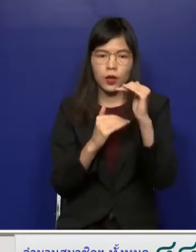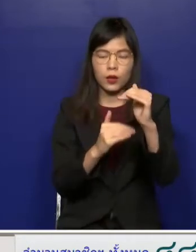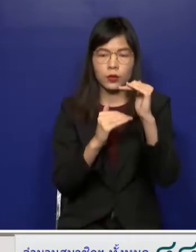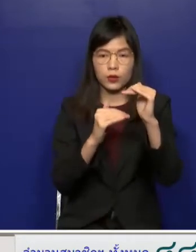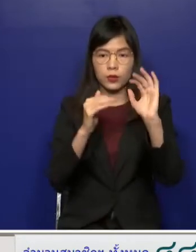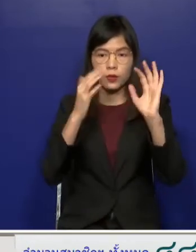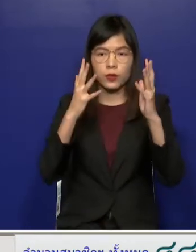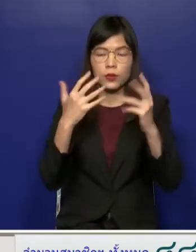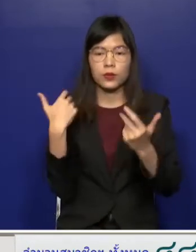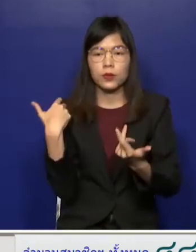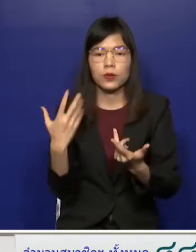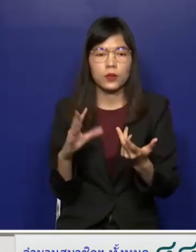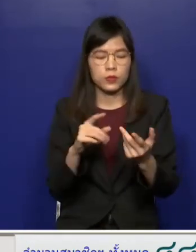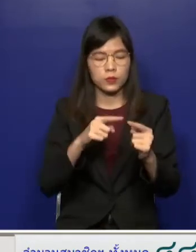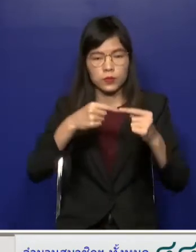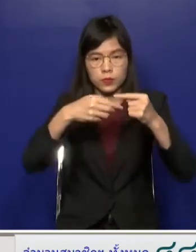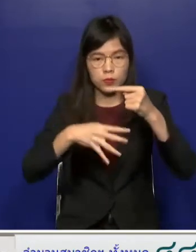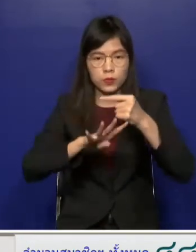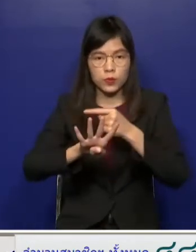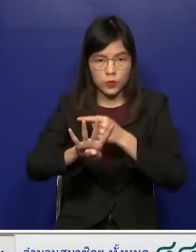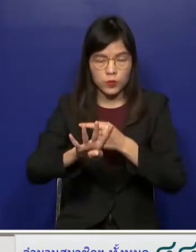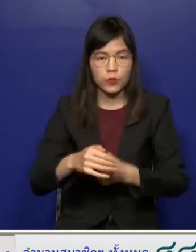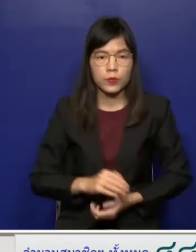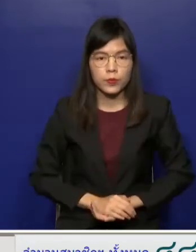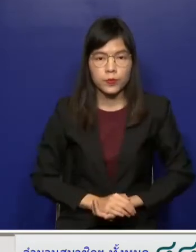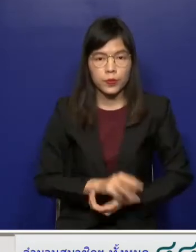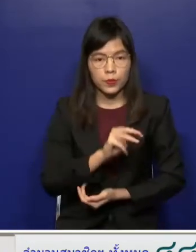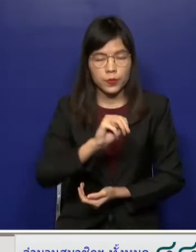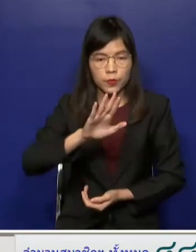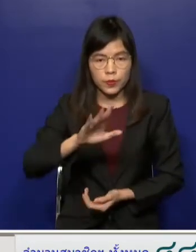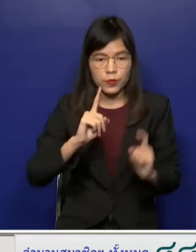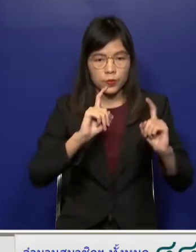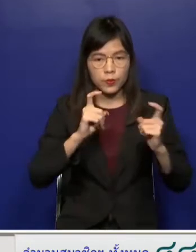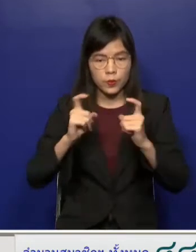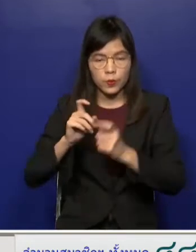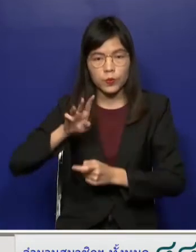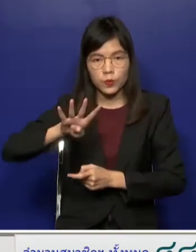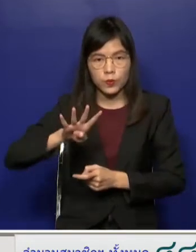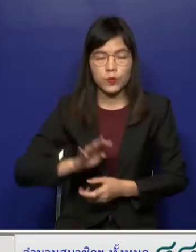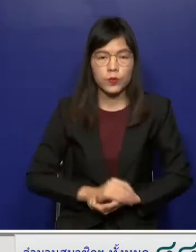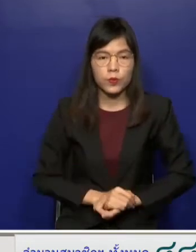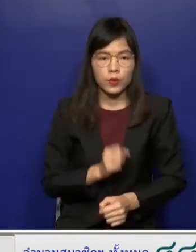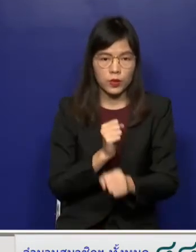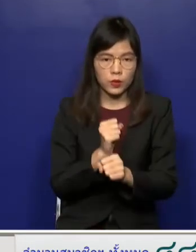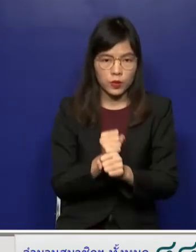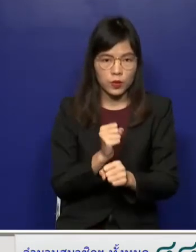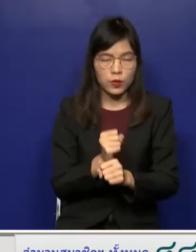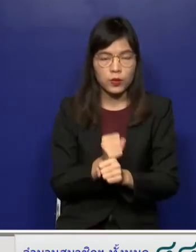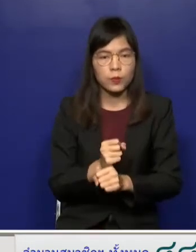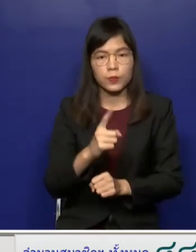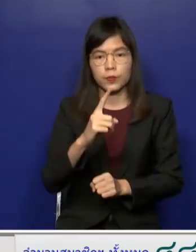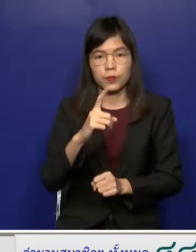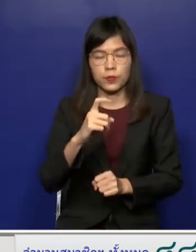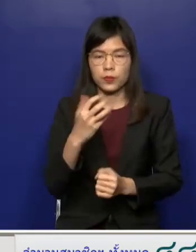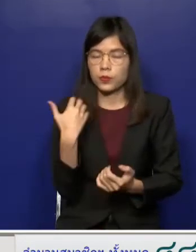ทั้ง4ข้อในมาตรา5 4วงเล็บเนี่ยจะกระทำไม่ได้เลยเนี่ยก็ไม่จำเป็นต้องไปกำหนดครับ